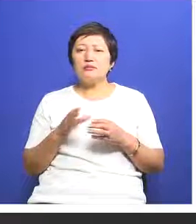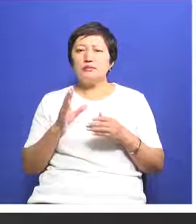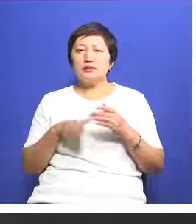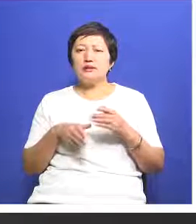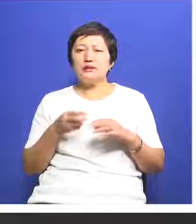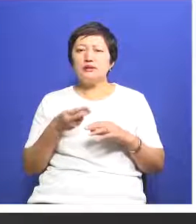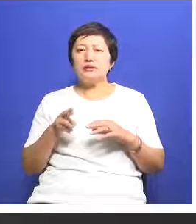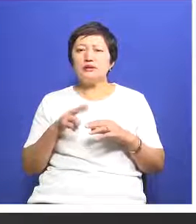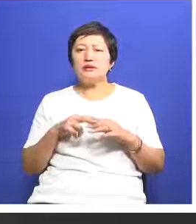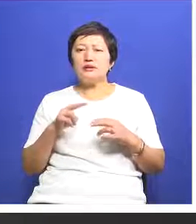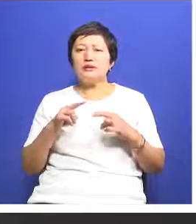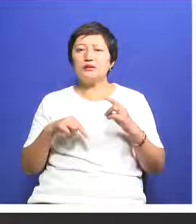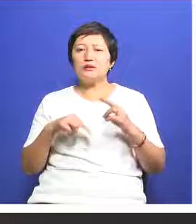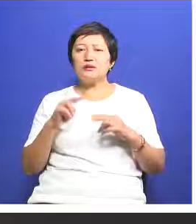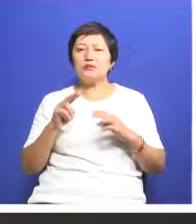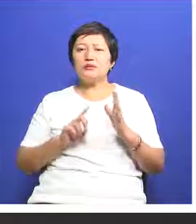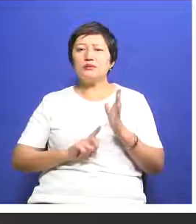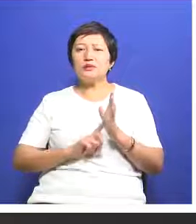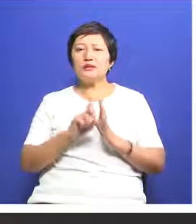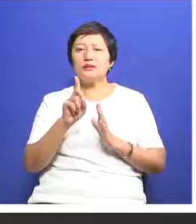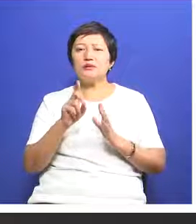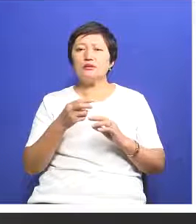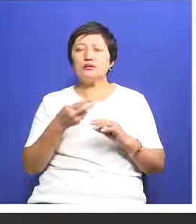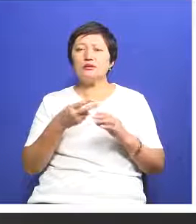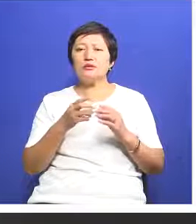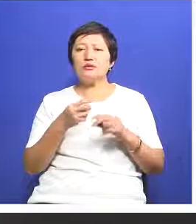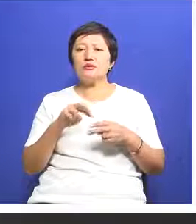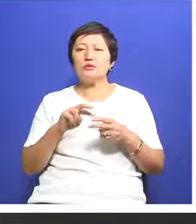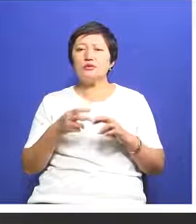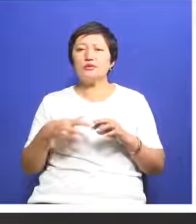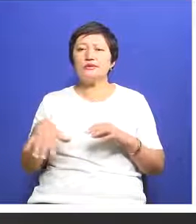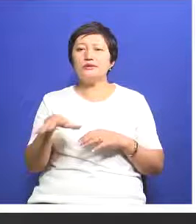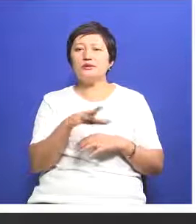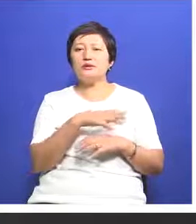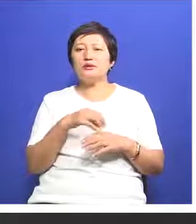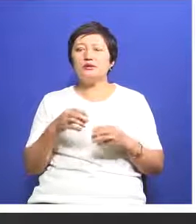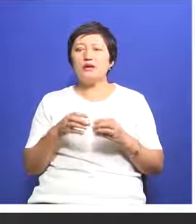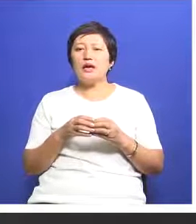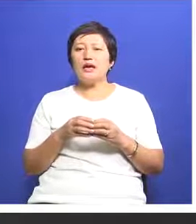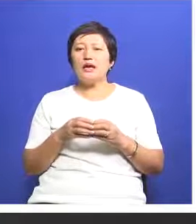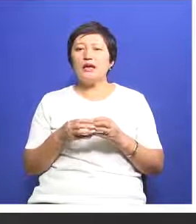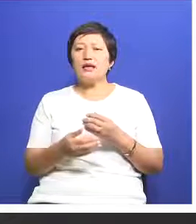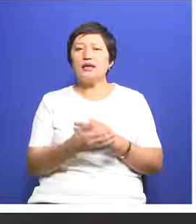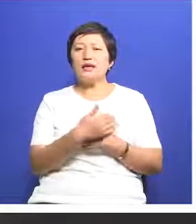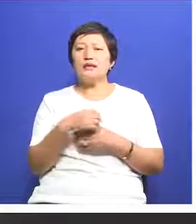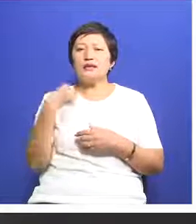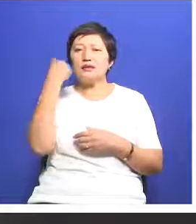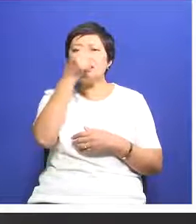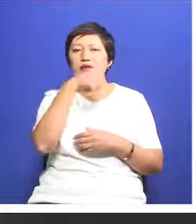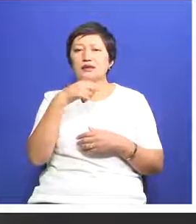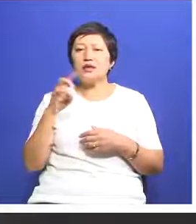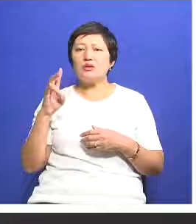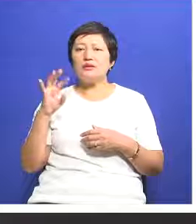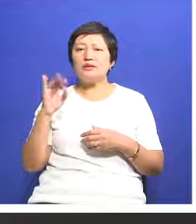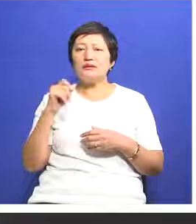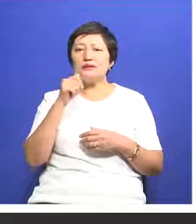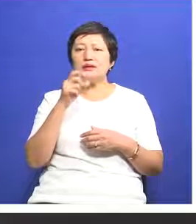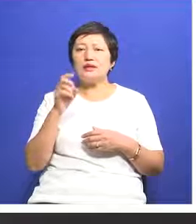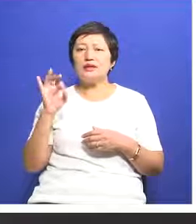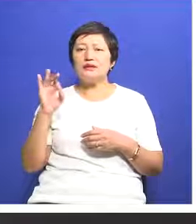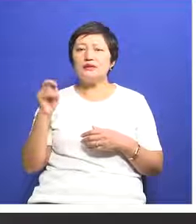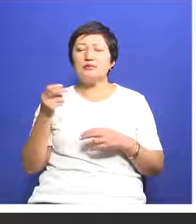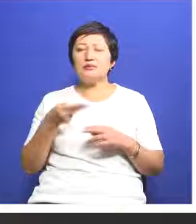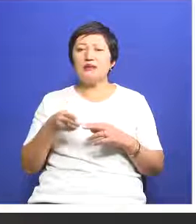бетте энди курулуш жумуштары башталууда. Ошо боюнча биздер ошо келген кезде келер жылдын Наурыз айына дейин ошо Кылас Темирде